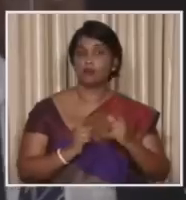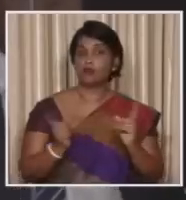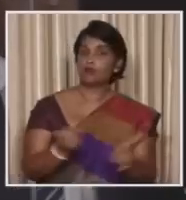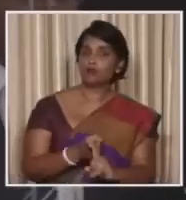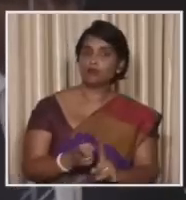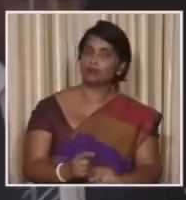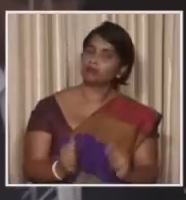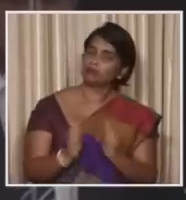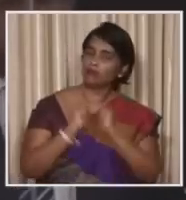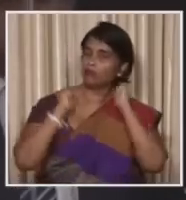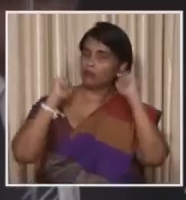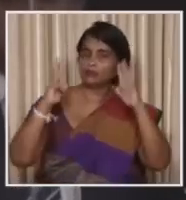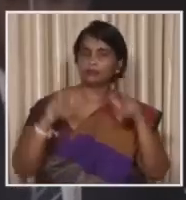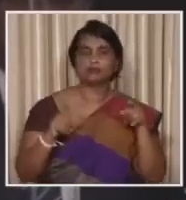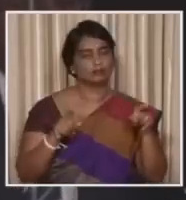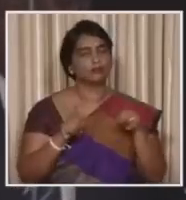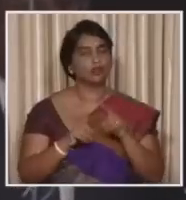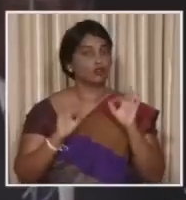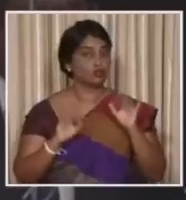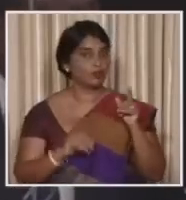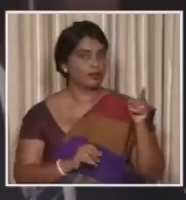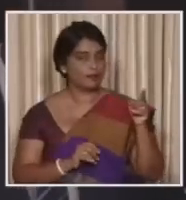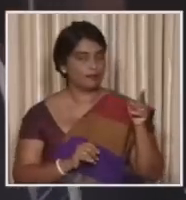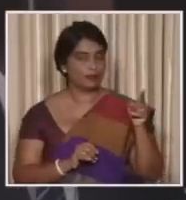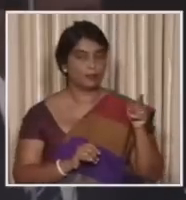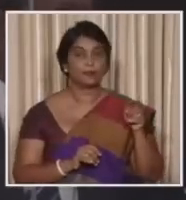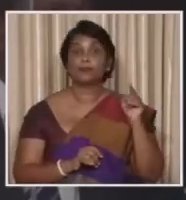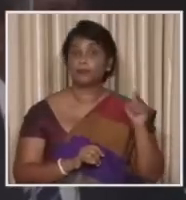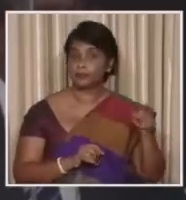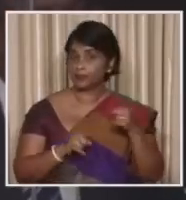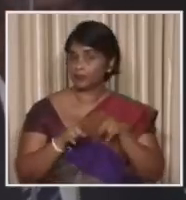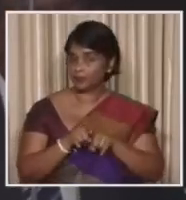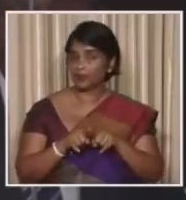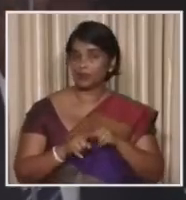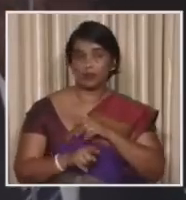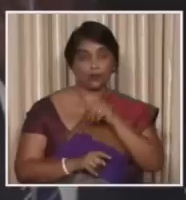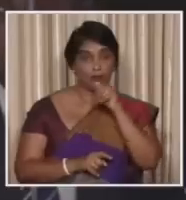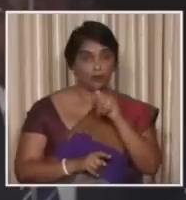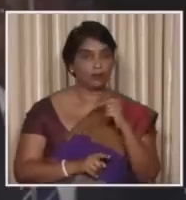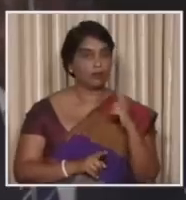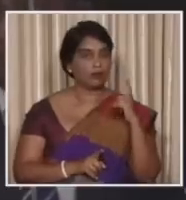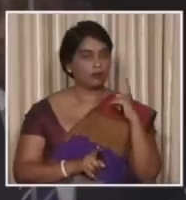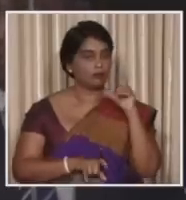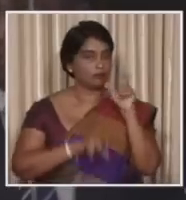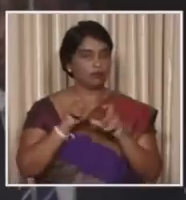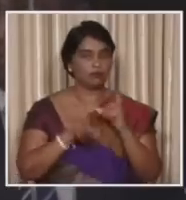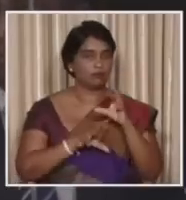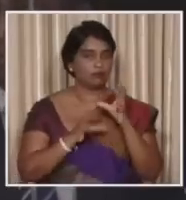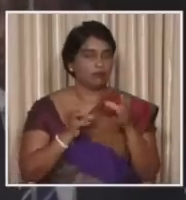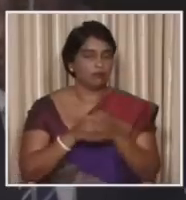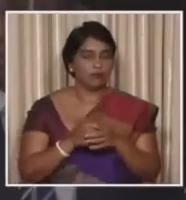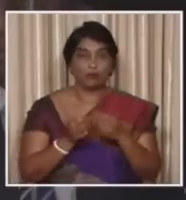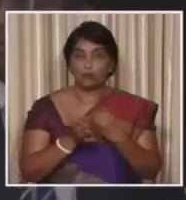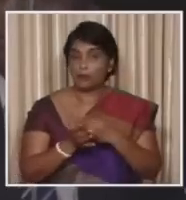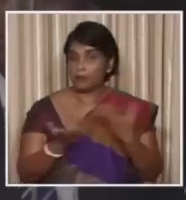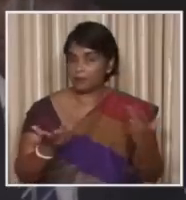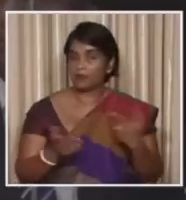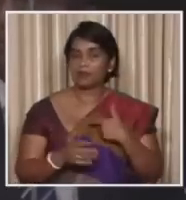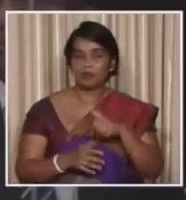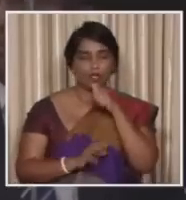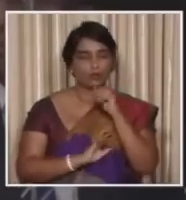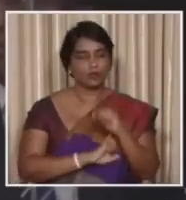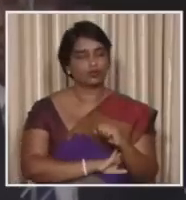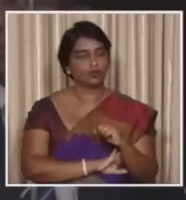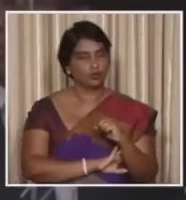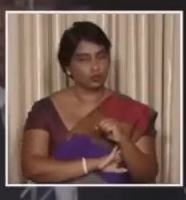යුද්ධයකට අරින්න පුළුවන් තත්ත්වයට සූදානමක් තියෙනවා. ඒකන්ද අපට ස්ථිර හමුදාවේ සංඛ්‍යාව නඩත්තු කරන්න බැරි නම් ඉතා